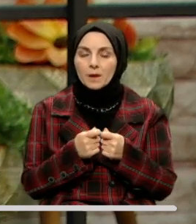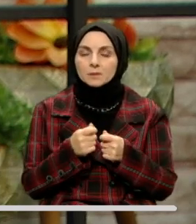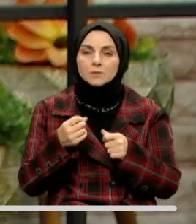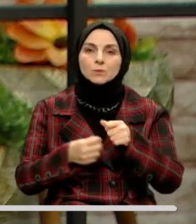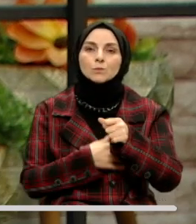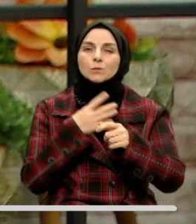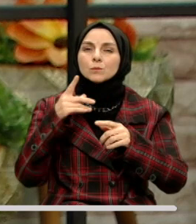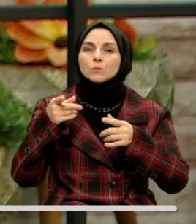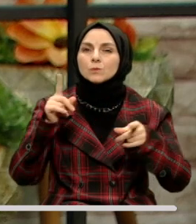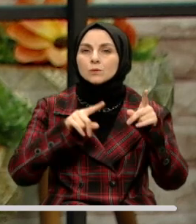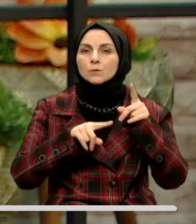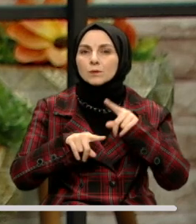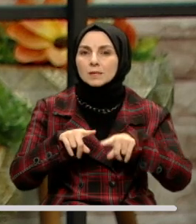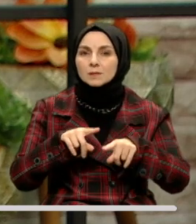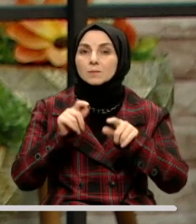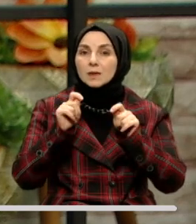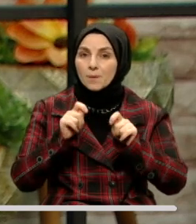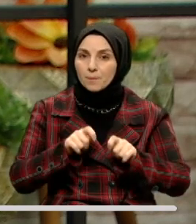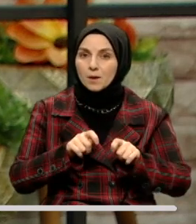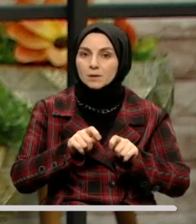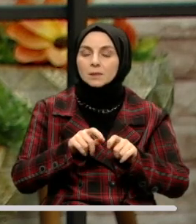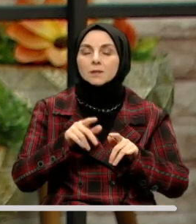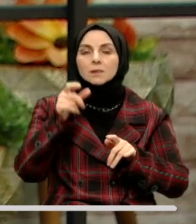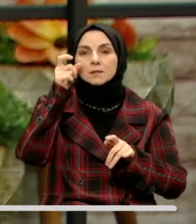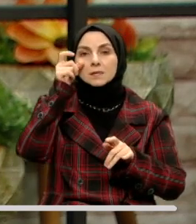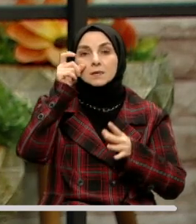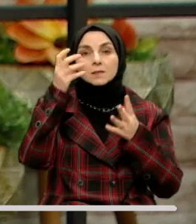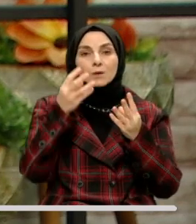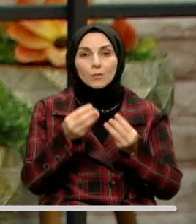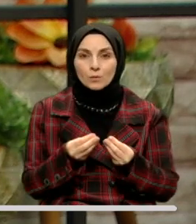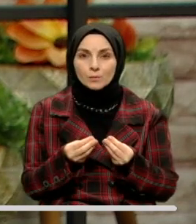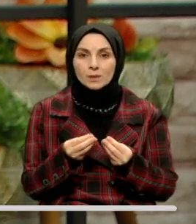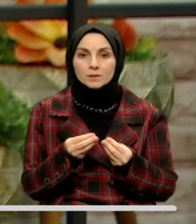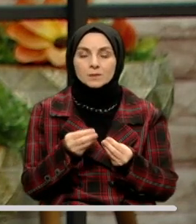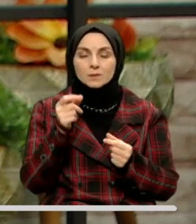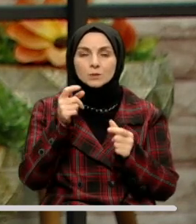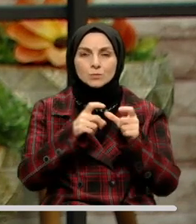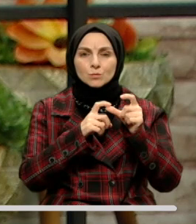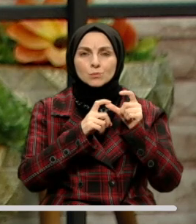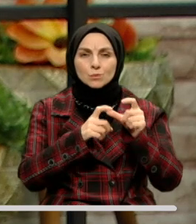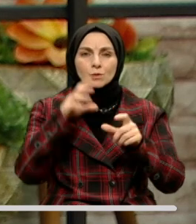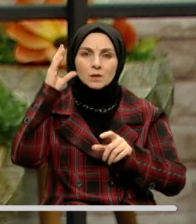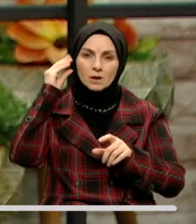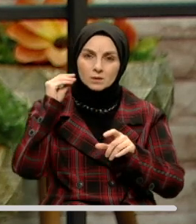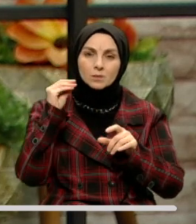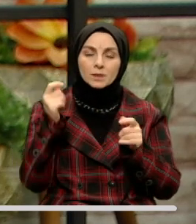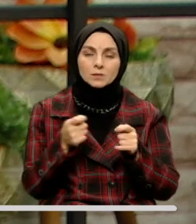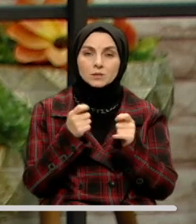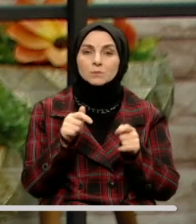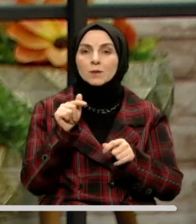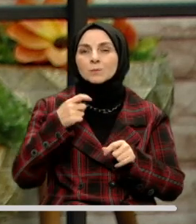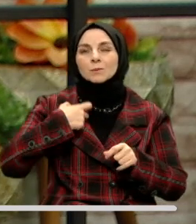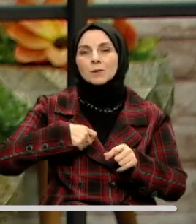duygu yönetimini sağlayabilmek, odaklanabilme becerisini sağlayabilmek kişisel bir yetidir. Bununla